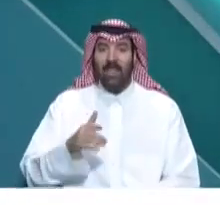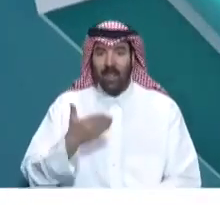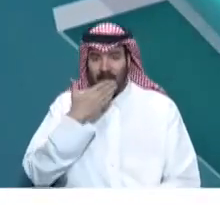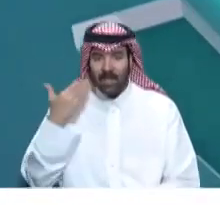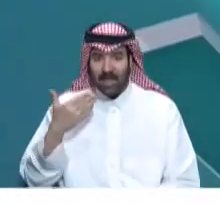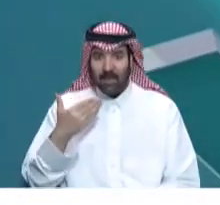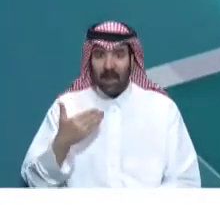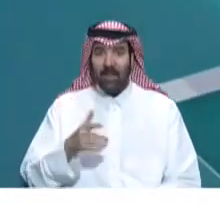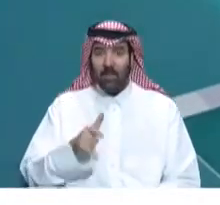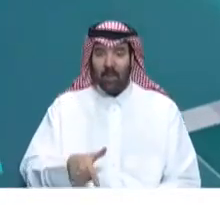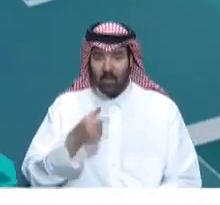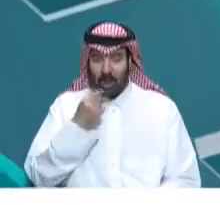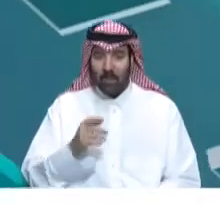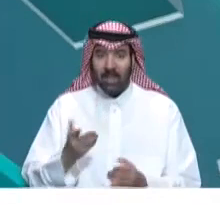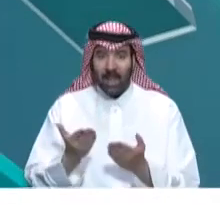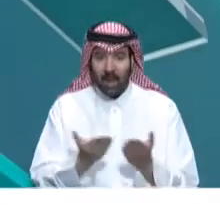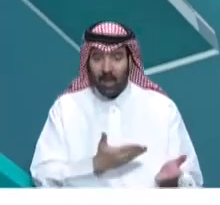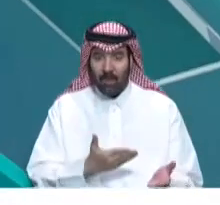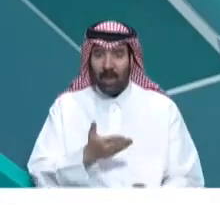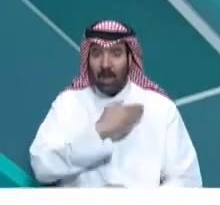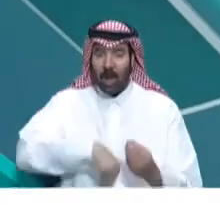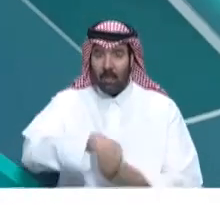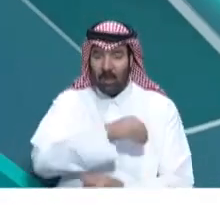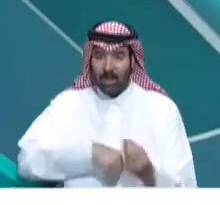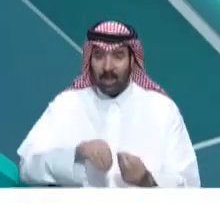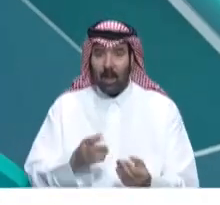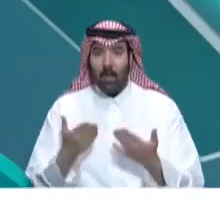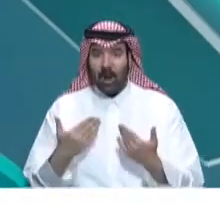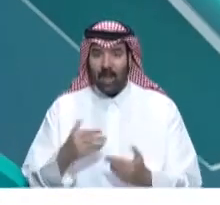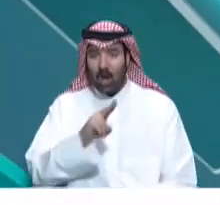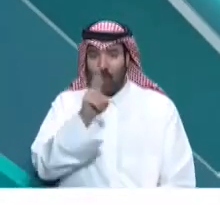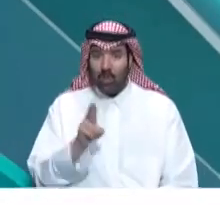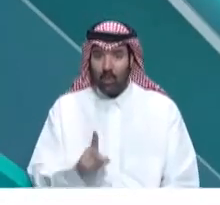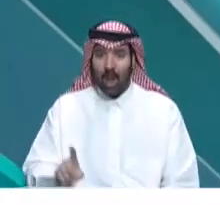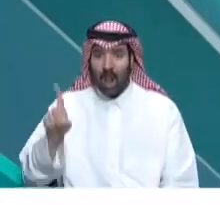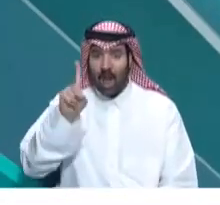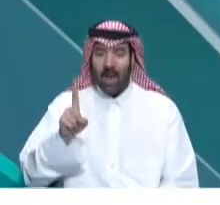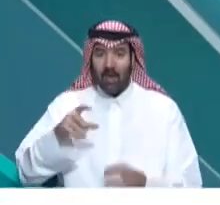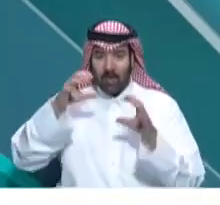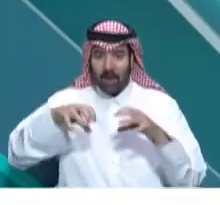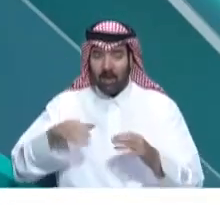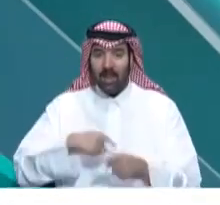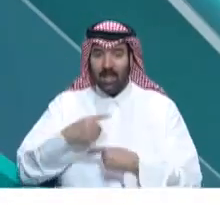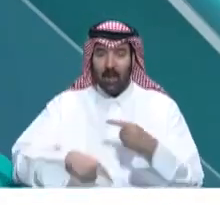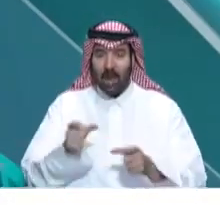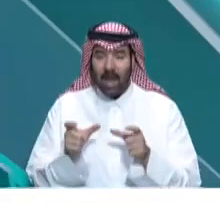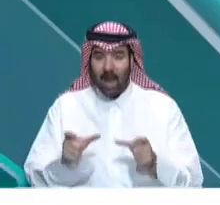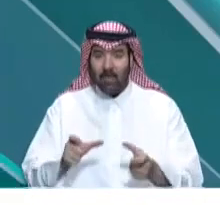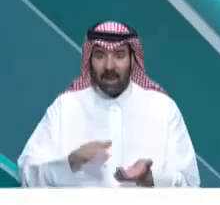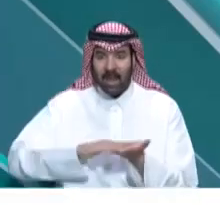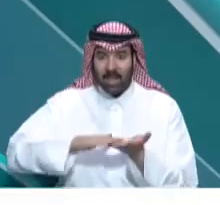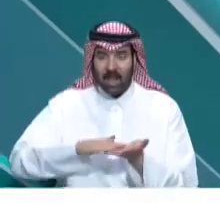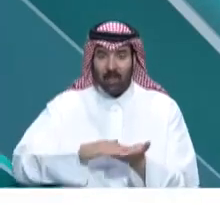شهر رمضان وشرفنا بخدمة ضيوف الحرمين الشريفين. سأل الملك المفدى الله سبحانه أن يديم الأمن والاستقرار